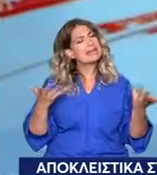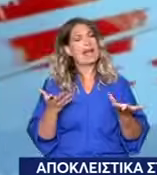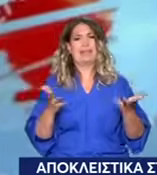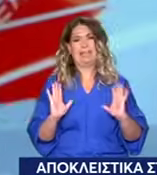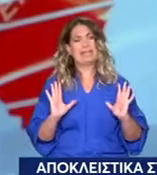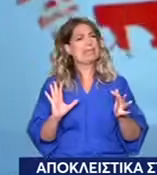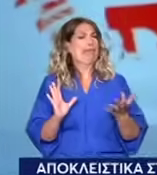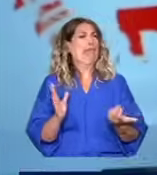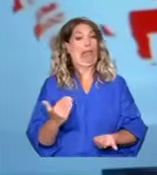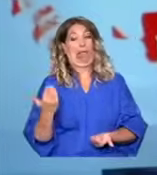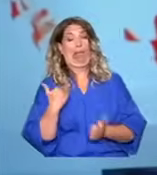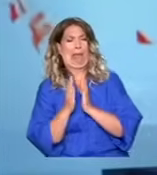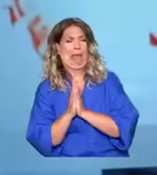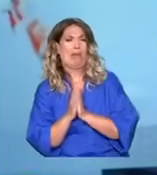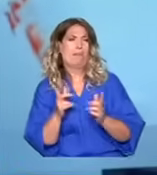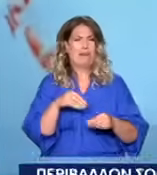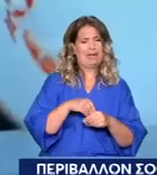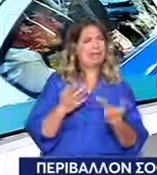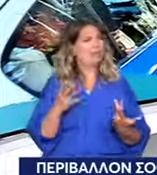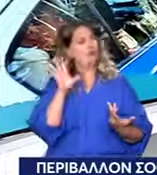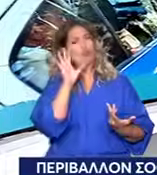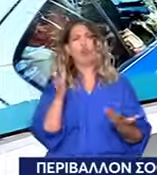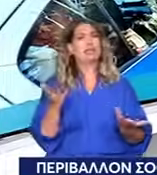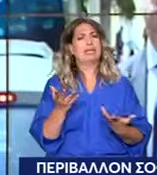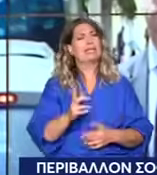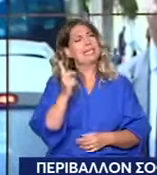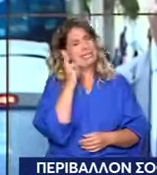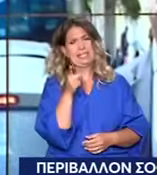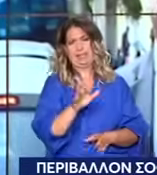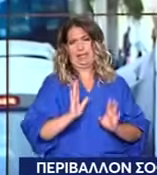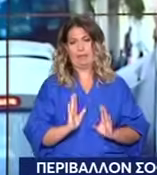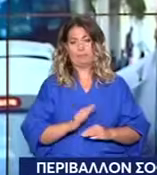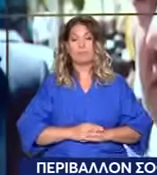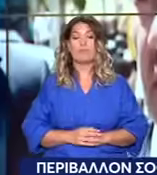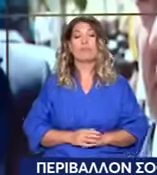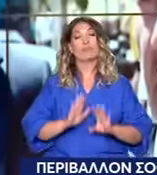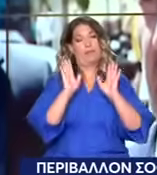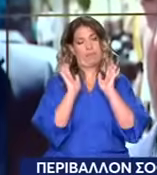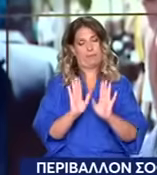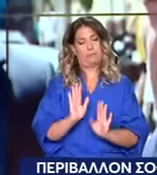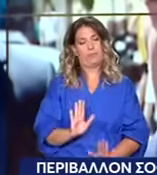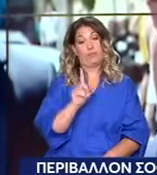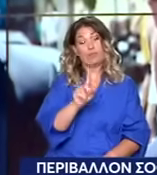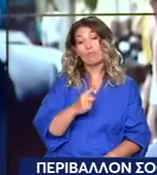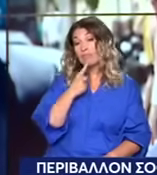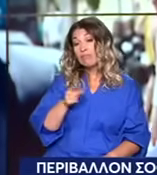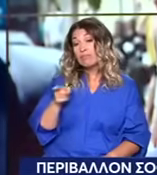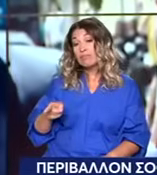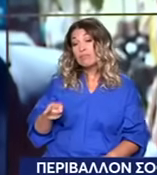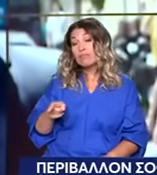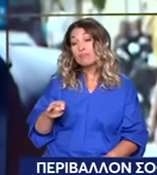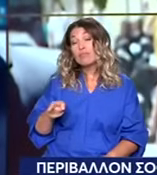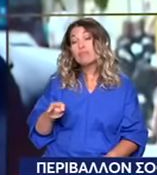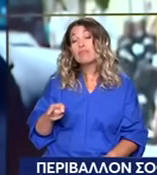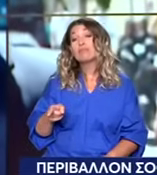περίεργος. Λέει το περιβάλλον της κυρίας Πολυζωγοπούλου. Ήξερε όμως η κυρία Πολυζωγοπούλου ότι αυτός ο άνθρωπος, ο οποίος έκανε και φραστικό